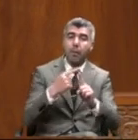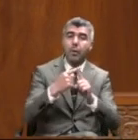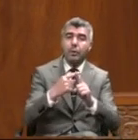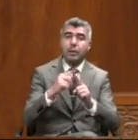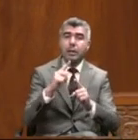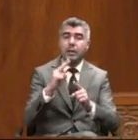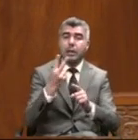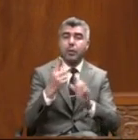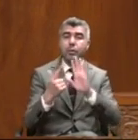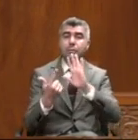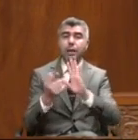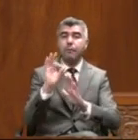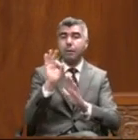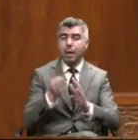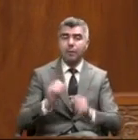72%